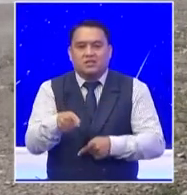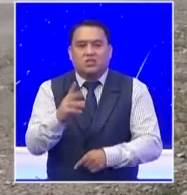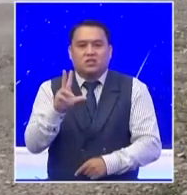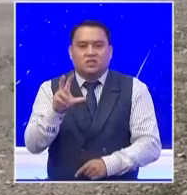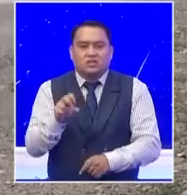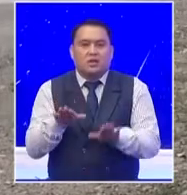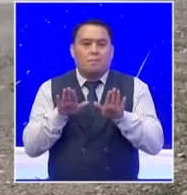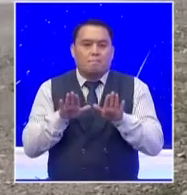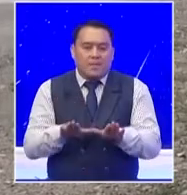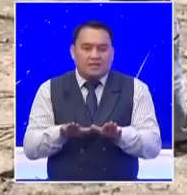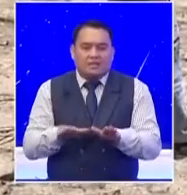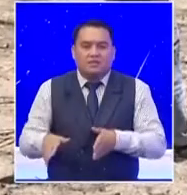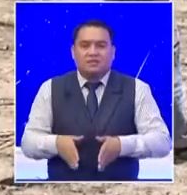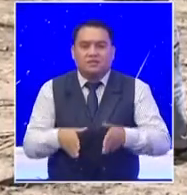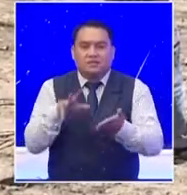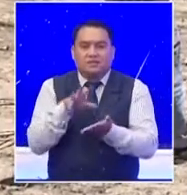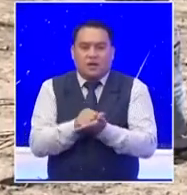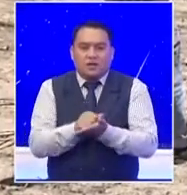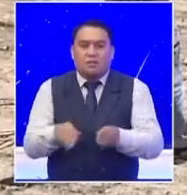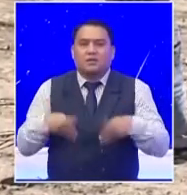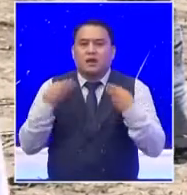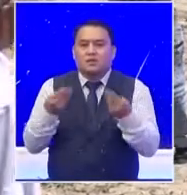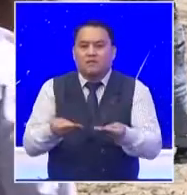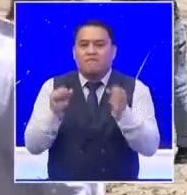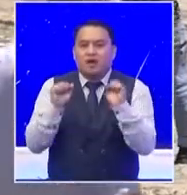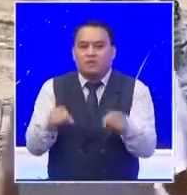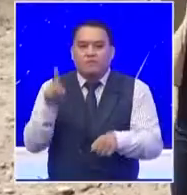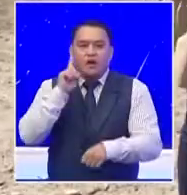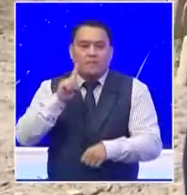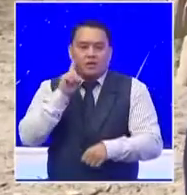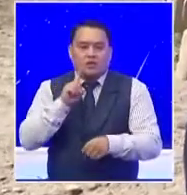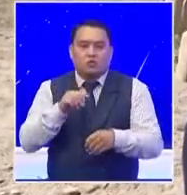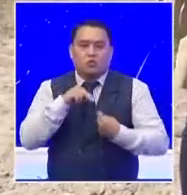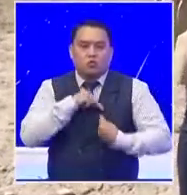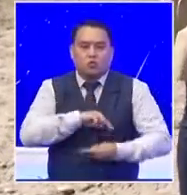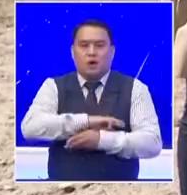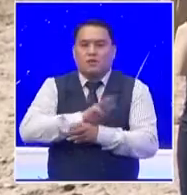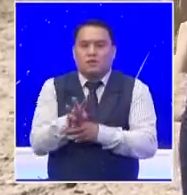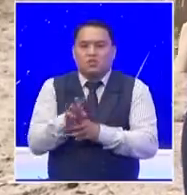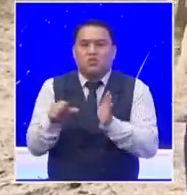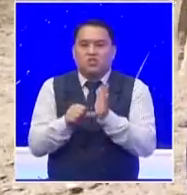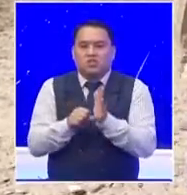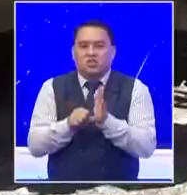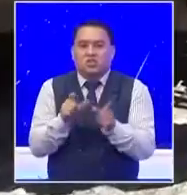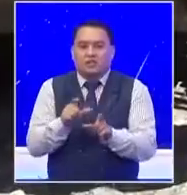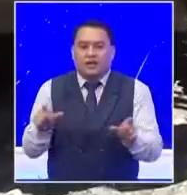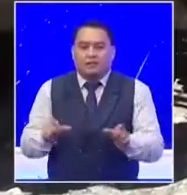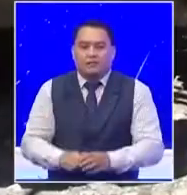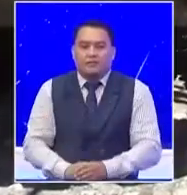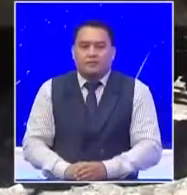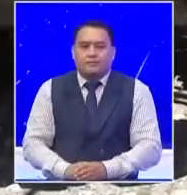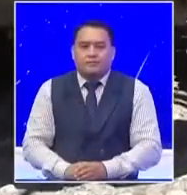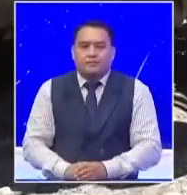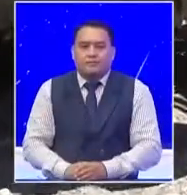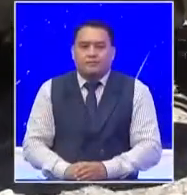метров. Госпрограмма «Дорожная карта занятости» также предоставила возможность временно трудоустроить через центр занятости шестерых сельчан.